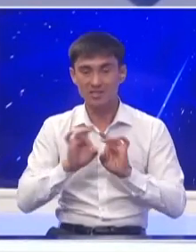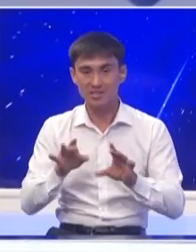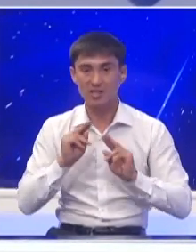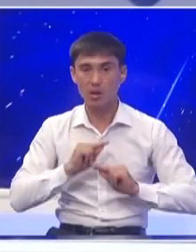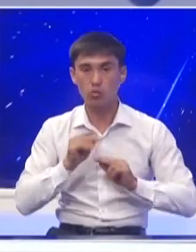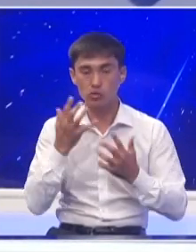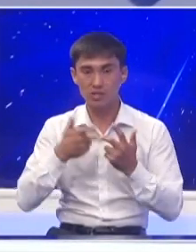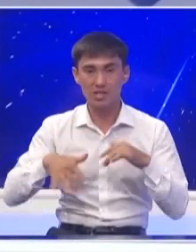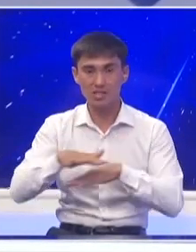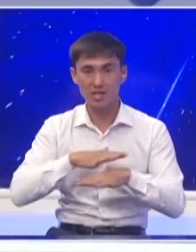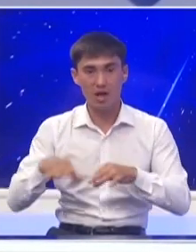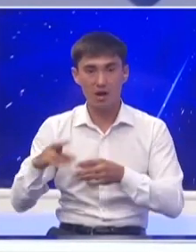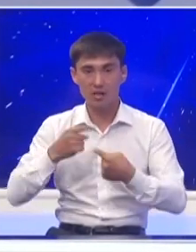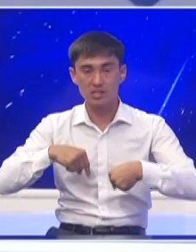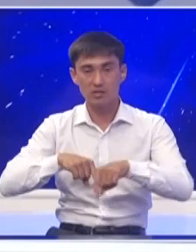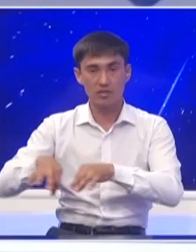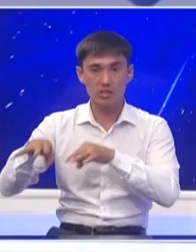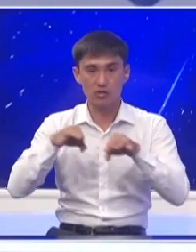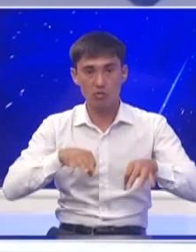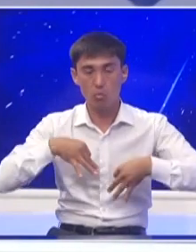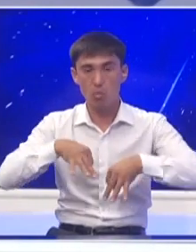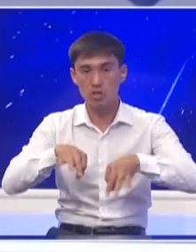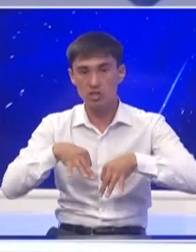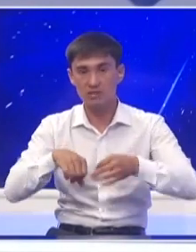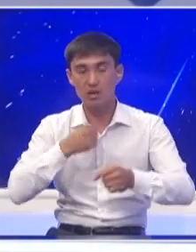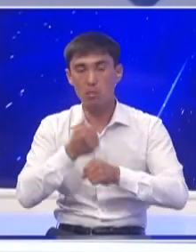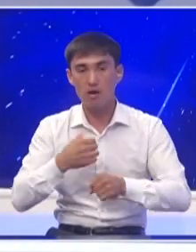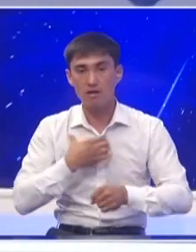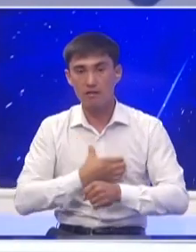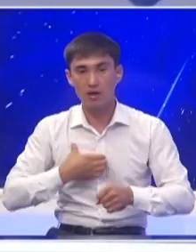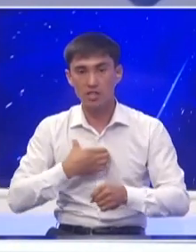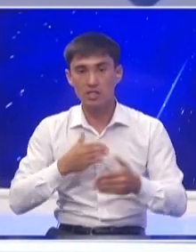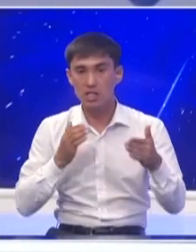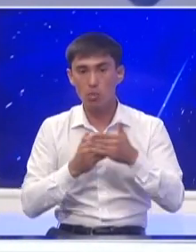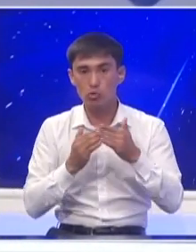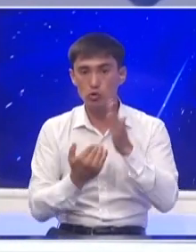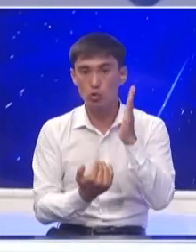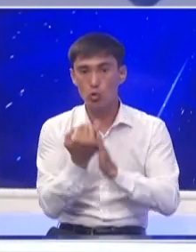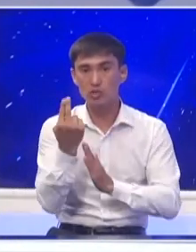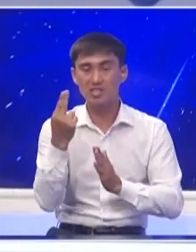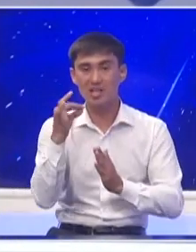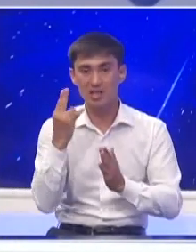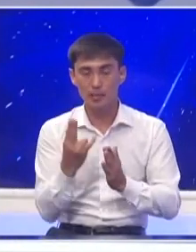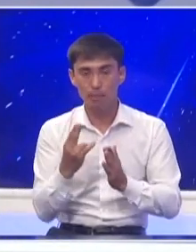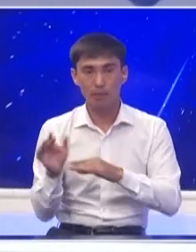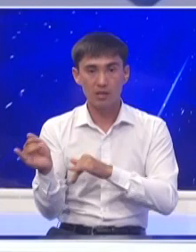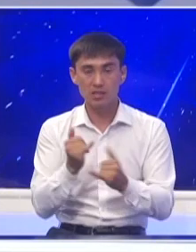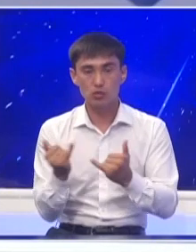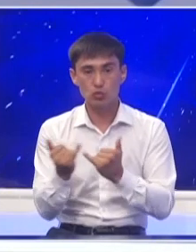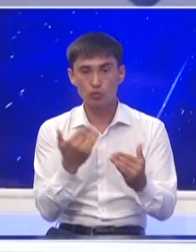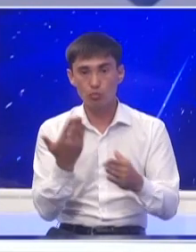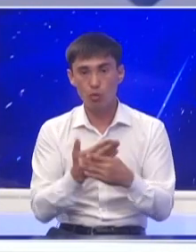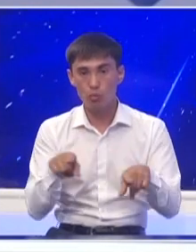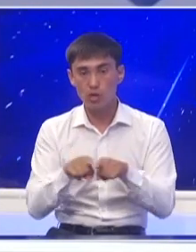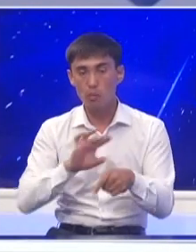населения, организовать доставку угля автомашинами и, самое важное, не допустить роста цен, оказать соответствующую помощь